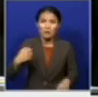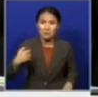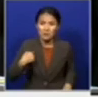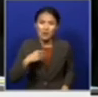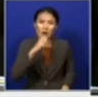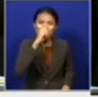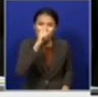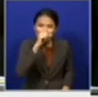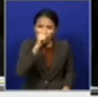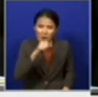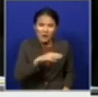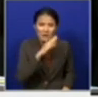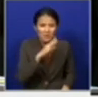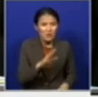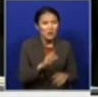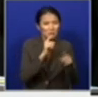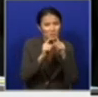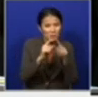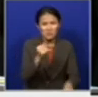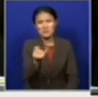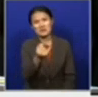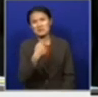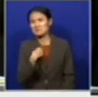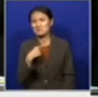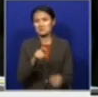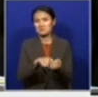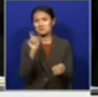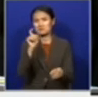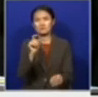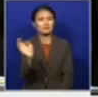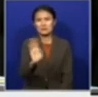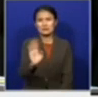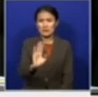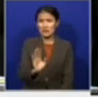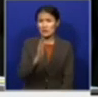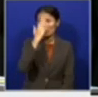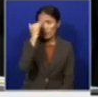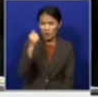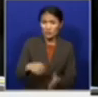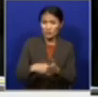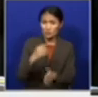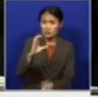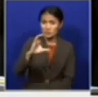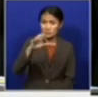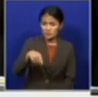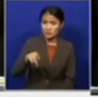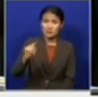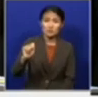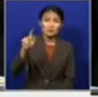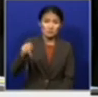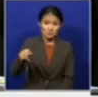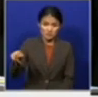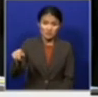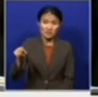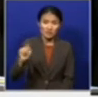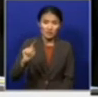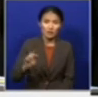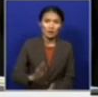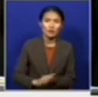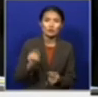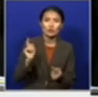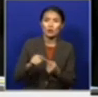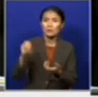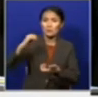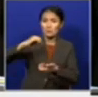จรจากลางคันและกระบวนการเข้าสู่การเจรจาก็ไม่ใช่เรื่องง่ายค่ะและ